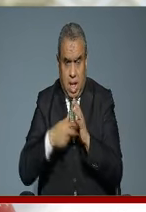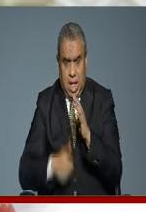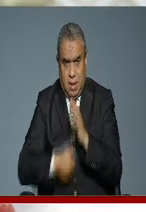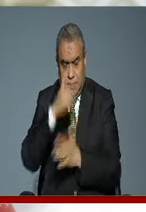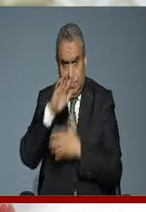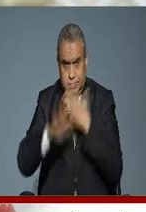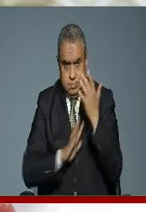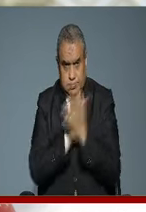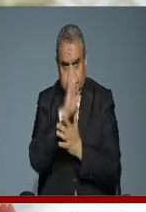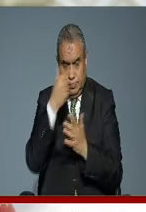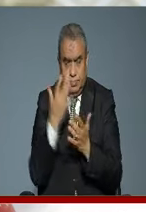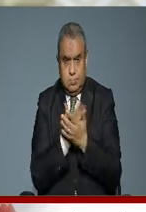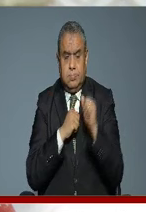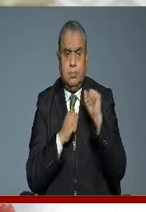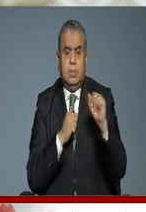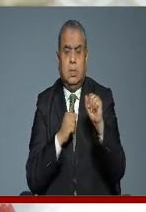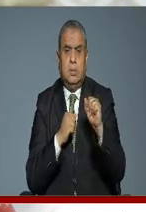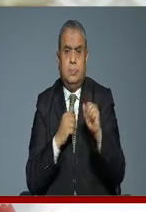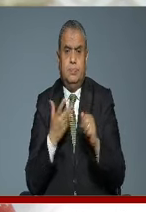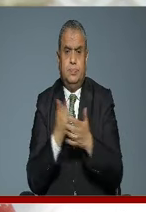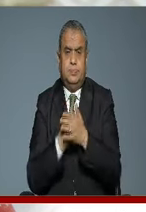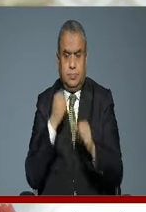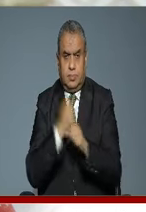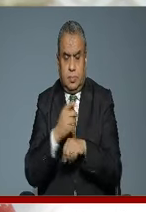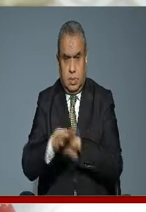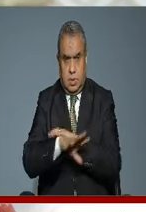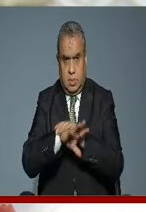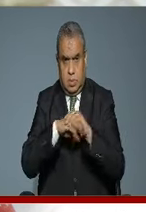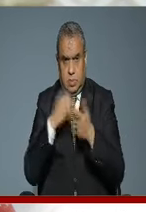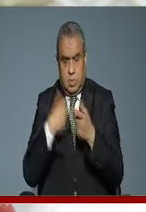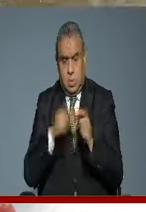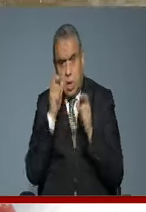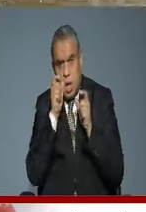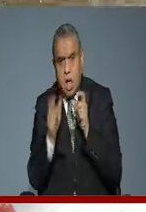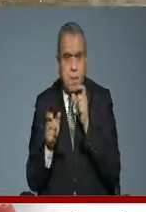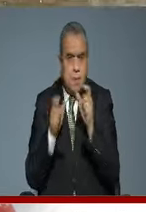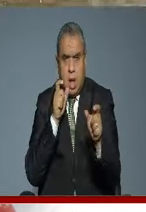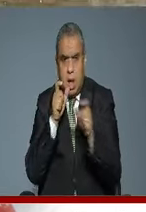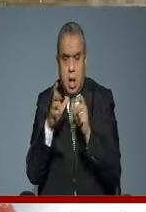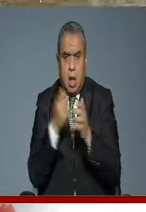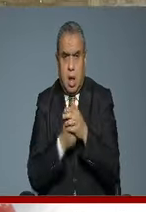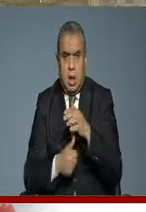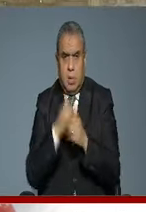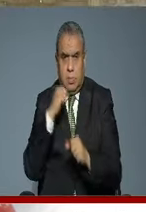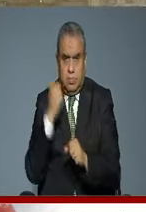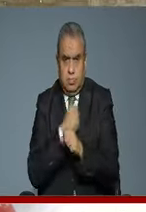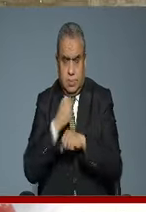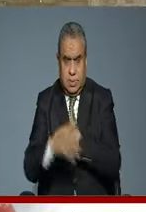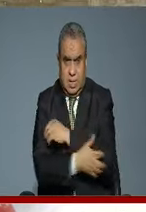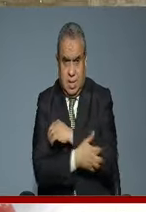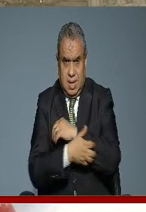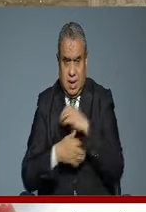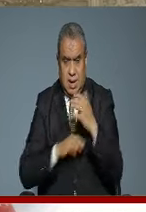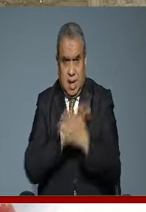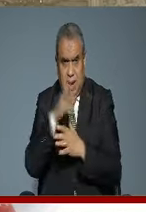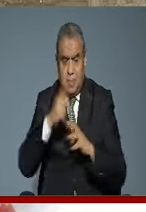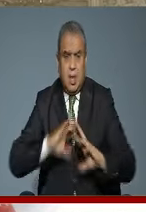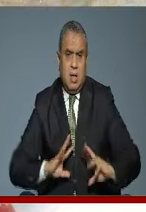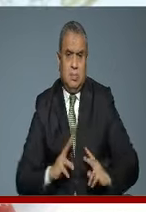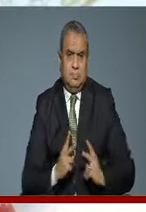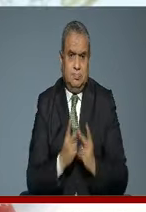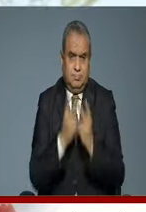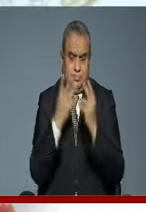الوضع الذي يتميز بحماية البلدان وعدم إشراك البلدان الفقيرة في التنمية.